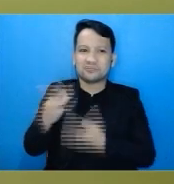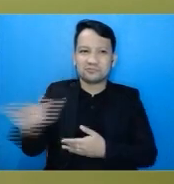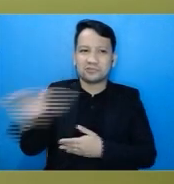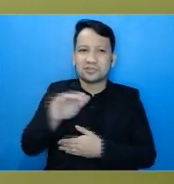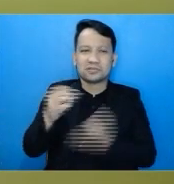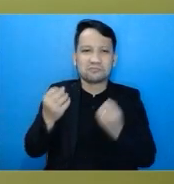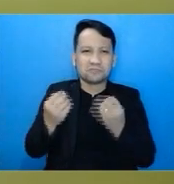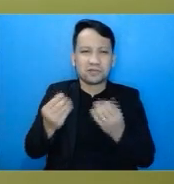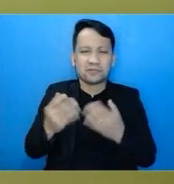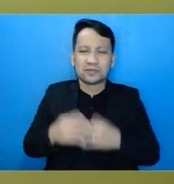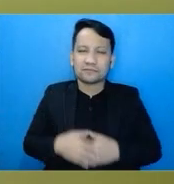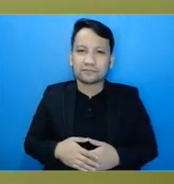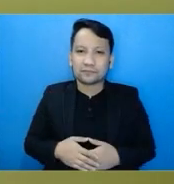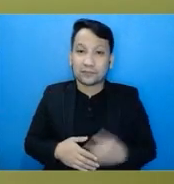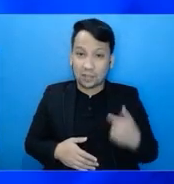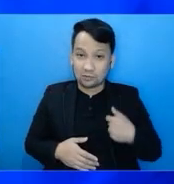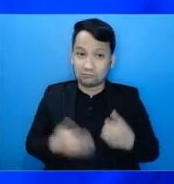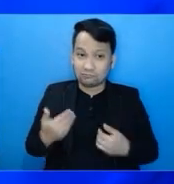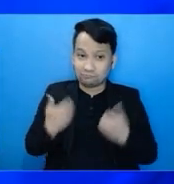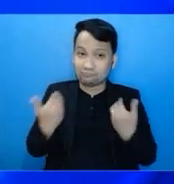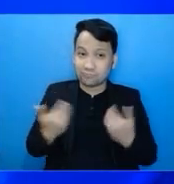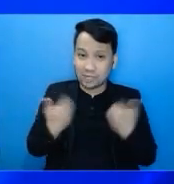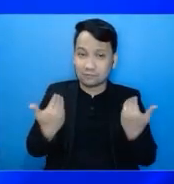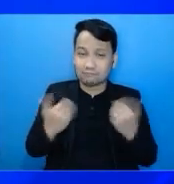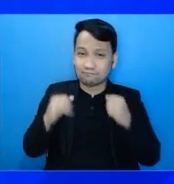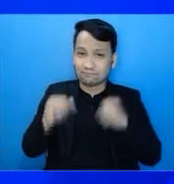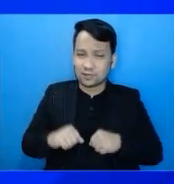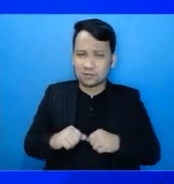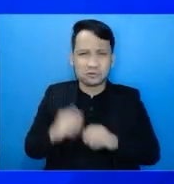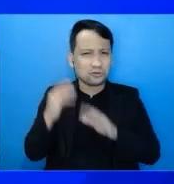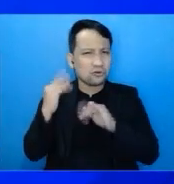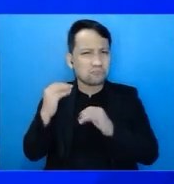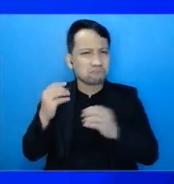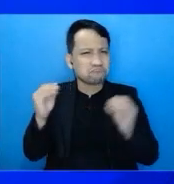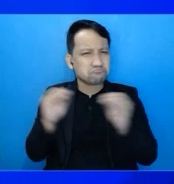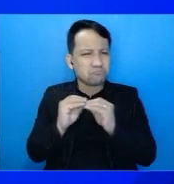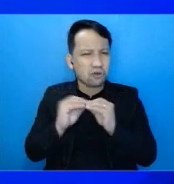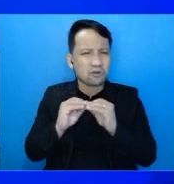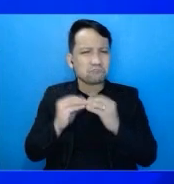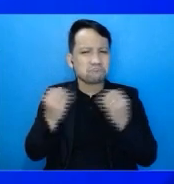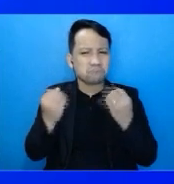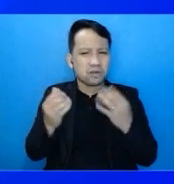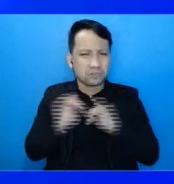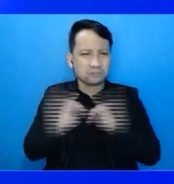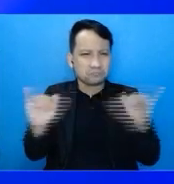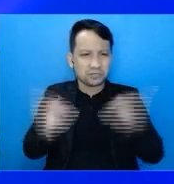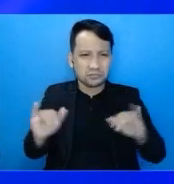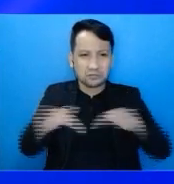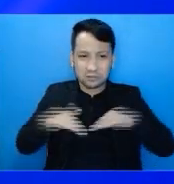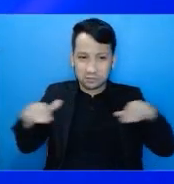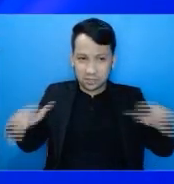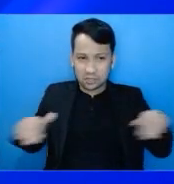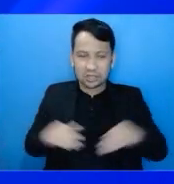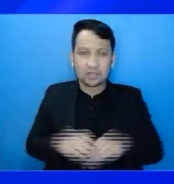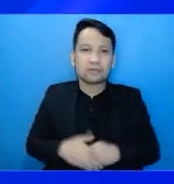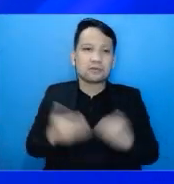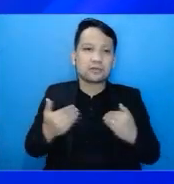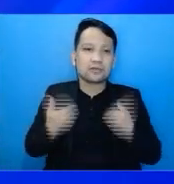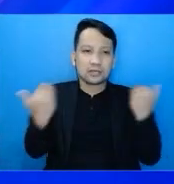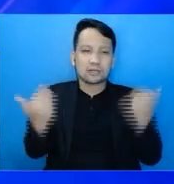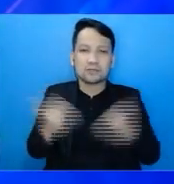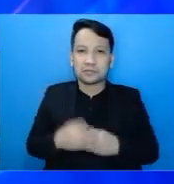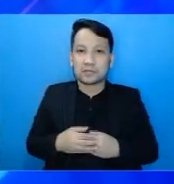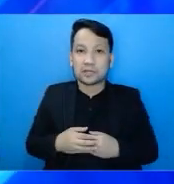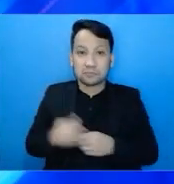still young and I'm still dreaming, so I hope there's just more many kids, younger golfer like